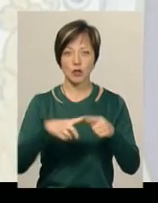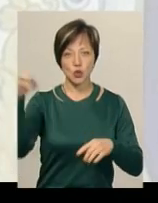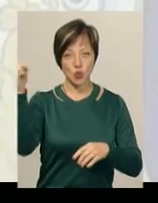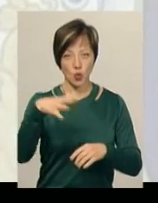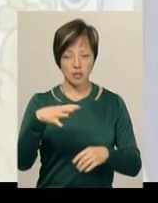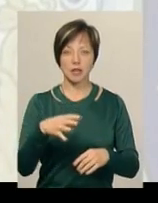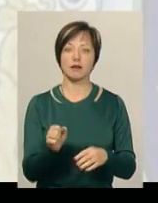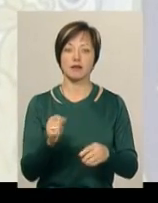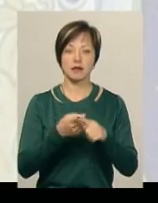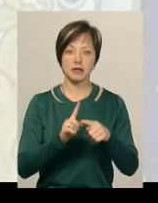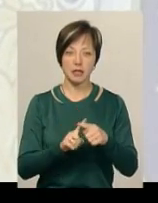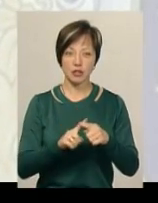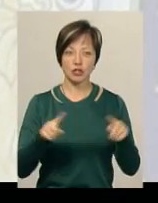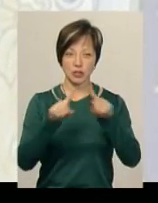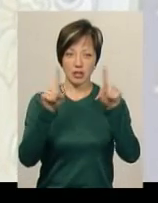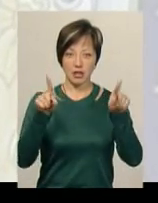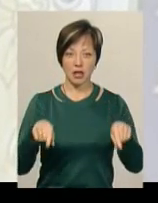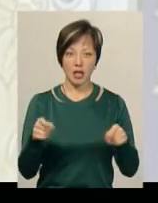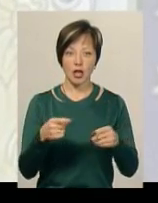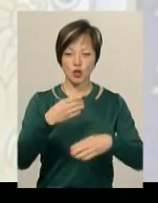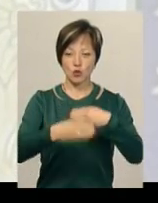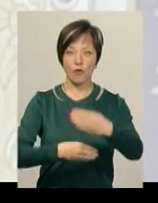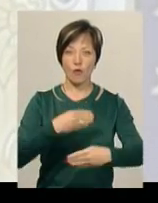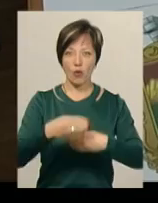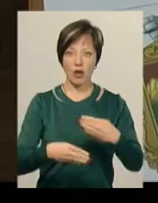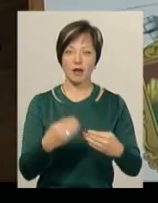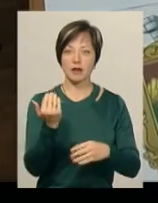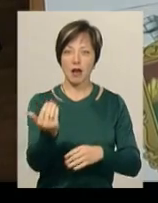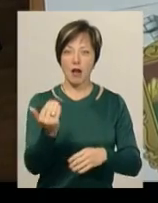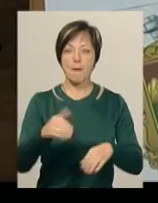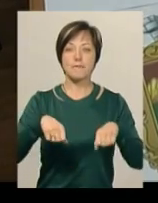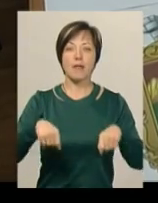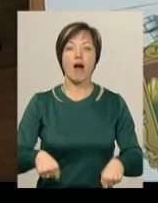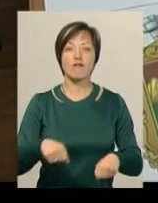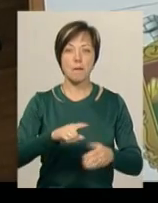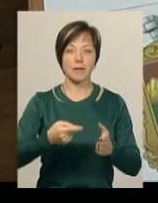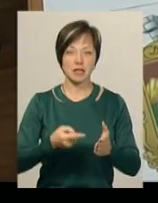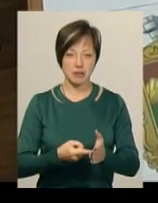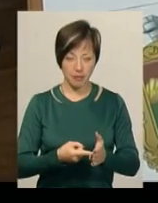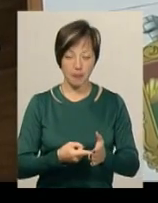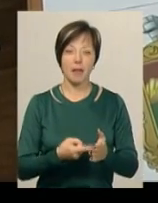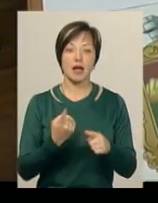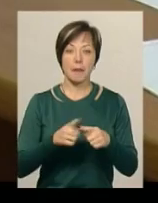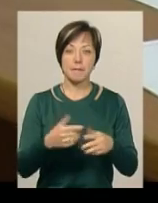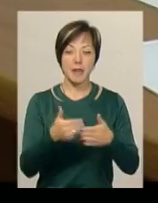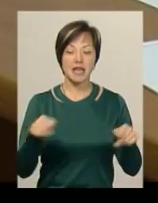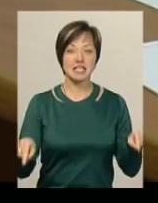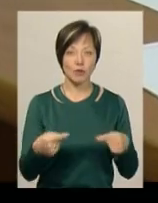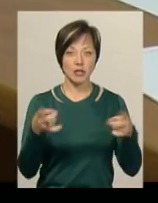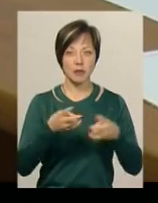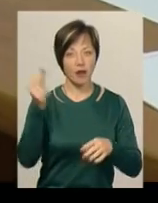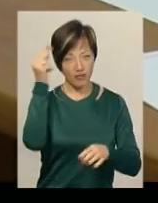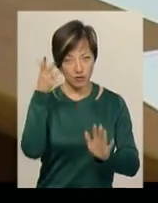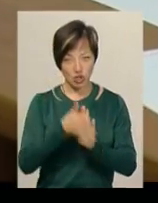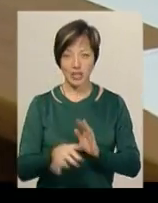сонце». На нього накладений надкартушник у вигляді сувою – символу Магдебургії. Художник-геральдист Сергій Ілінський каже, перед створенням символіки слід